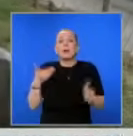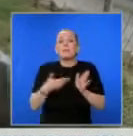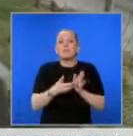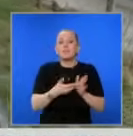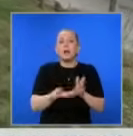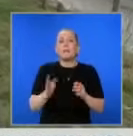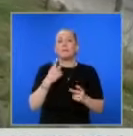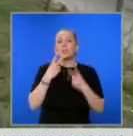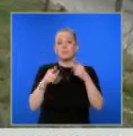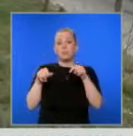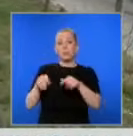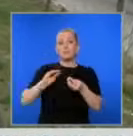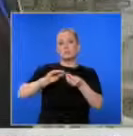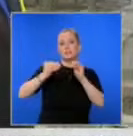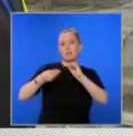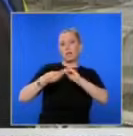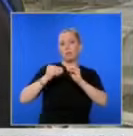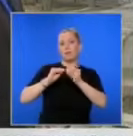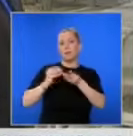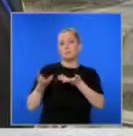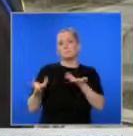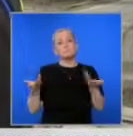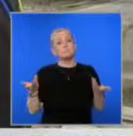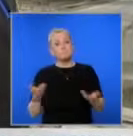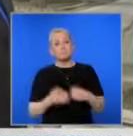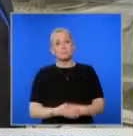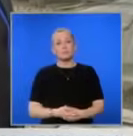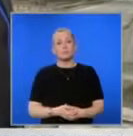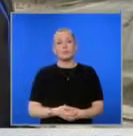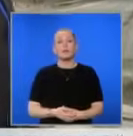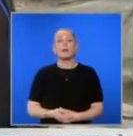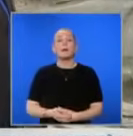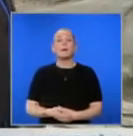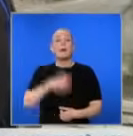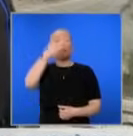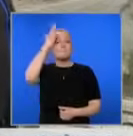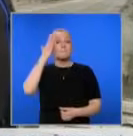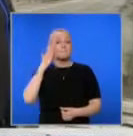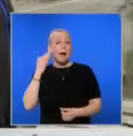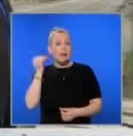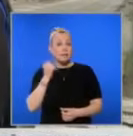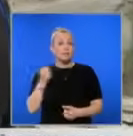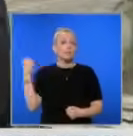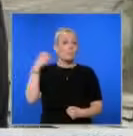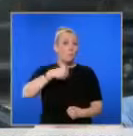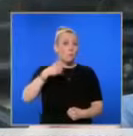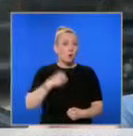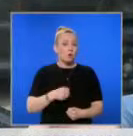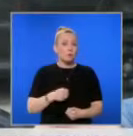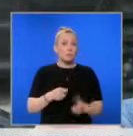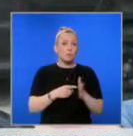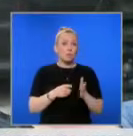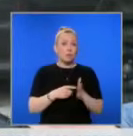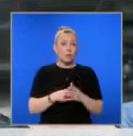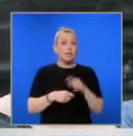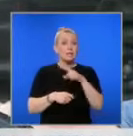После ги видим, тук се целуват. По думите на майката на побойника, обаче, синът ѝ е бил провокиран от жена си. С нос